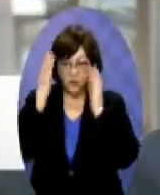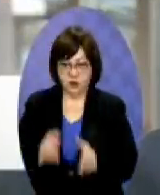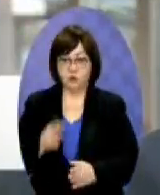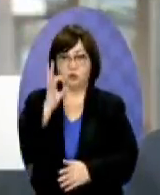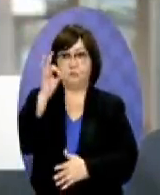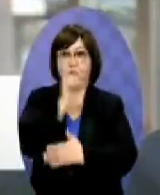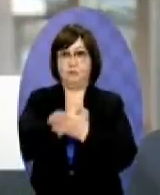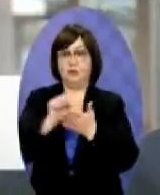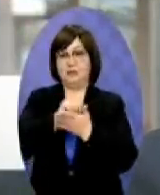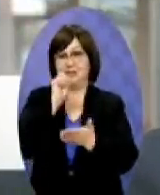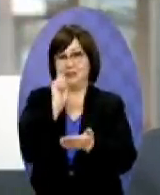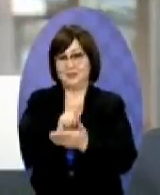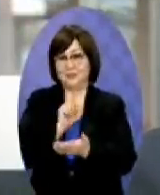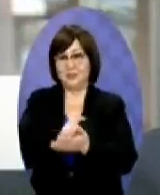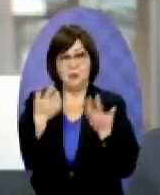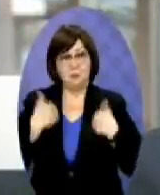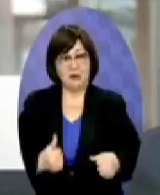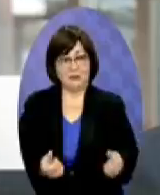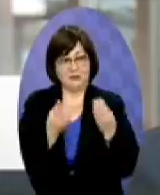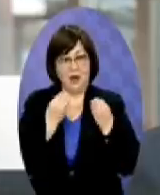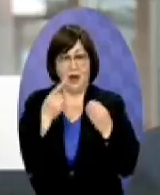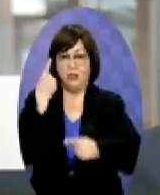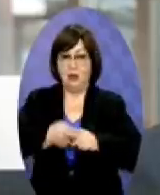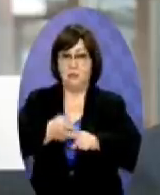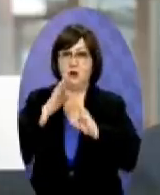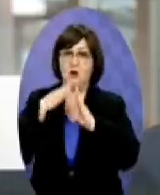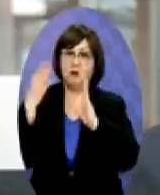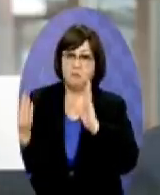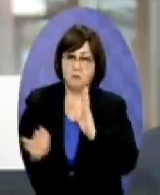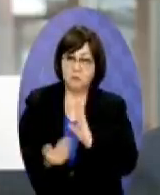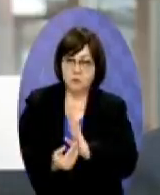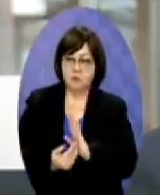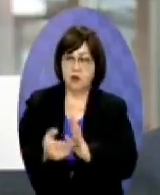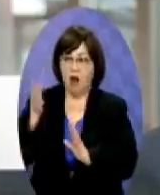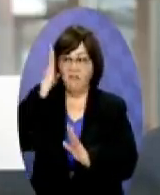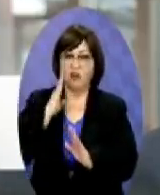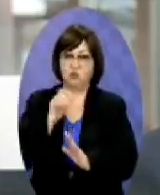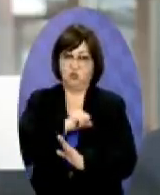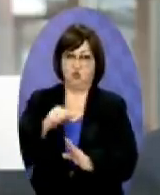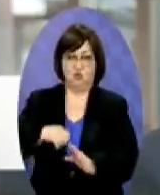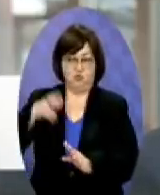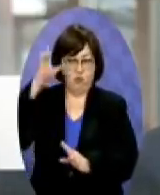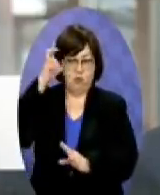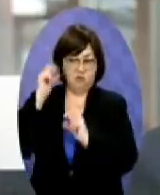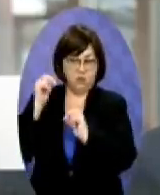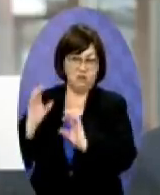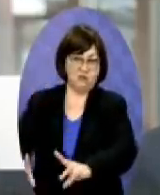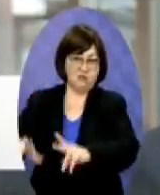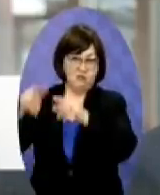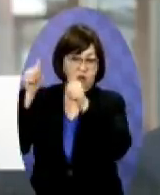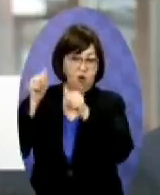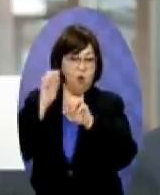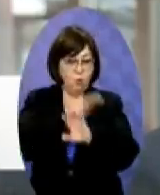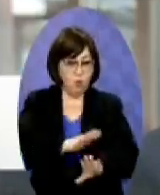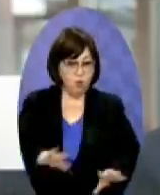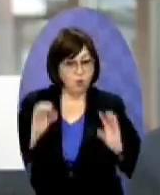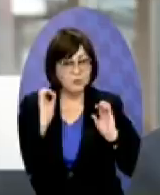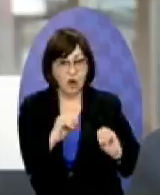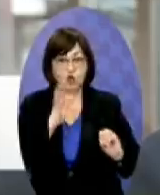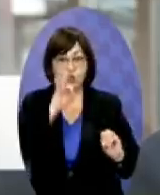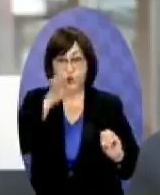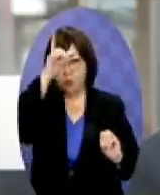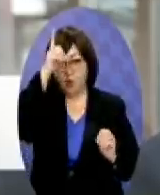дээ. Жишээлбэл багшийн сургалтаас гаднаас гэр бүлийн зүгээс эсэргүүд төрлөөс өөрөө боловсралыг дээшлүүлж хүүхдэд тусалж байл хүүхд юу илүү